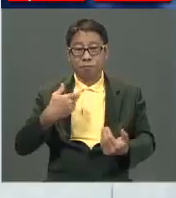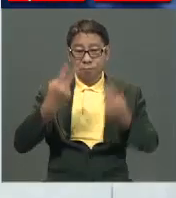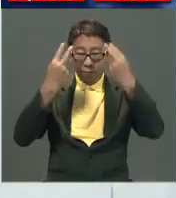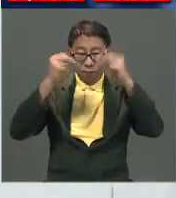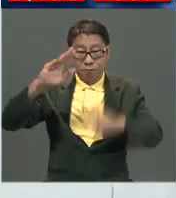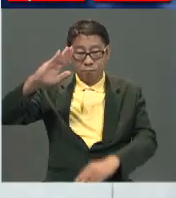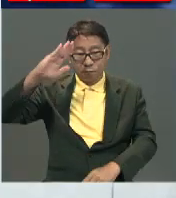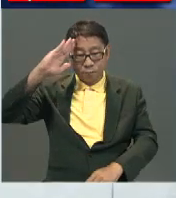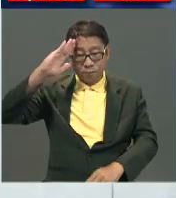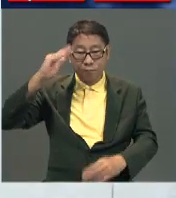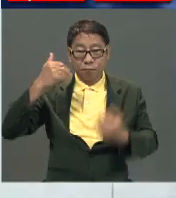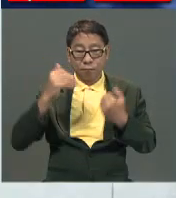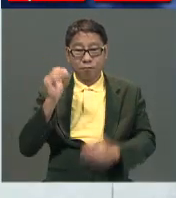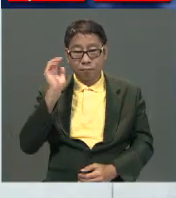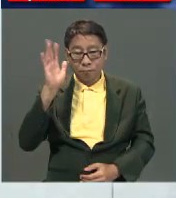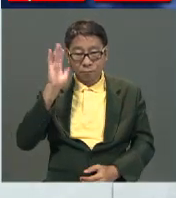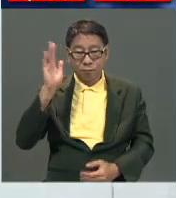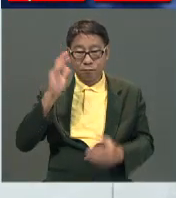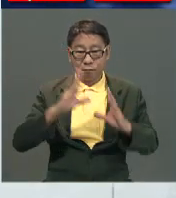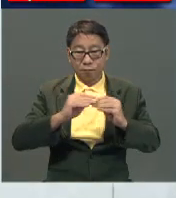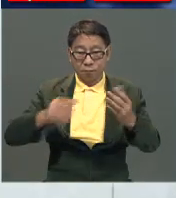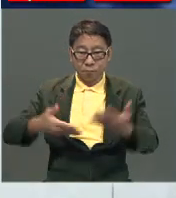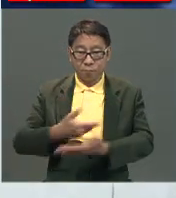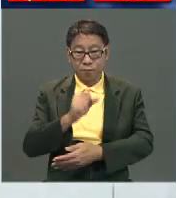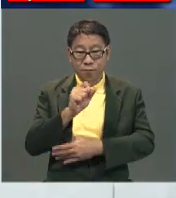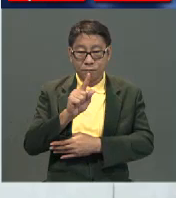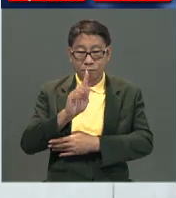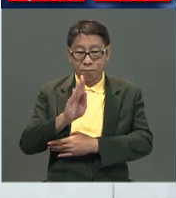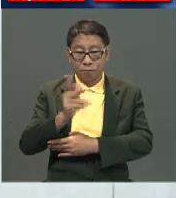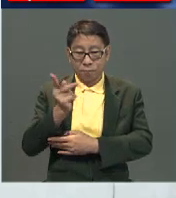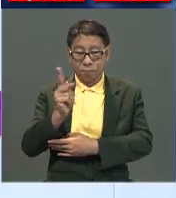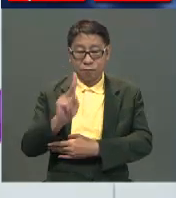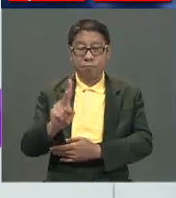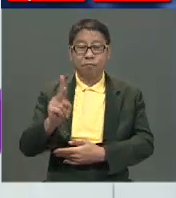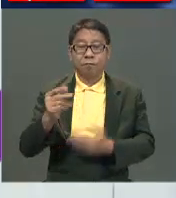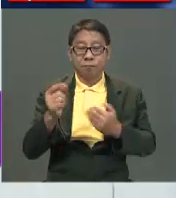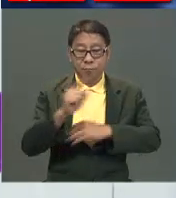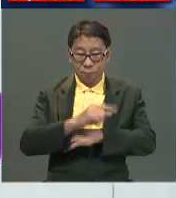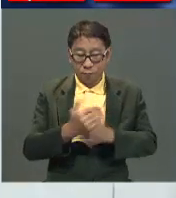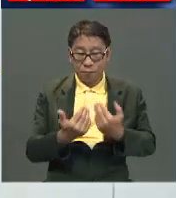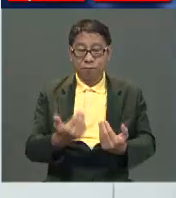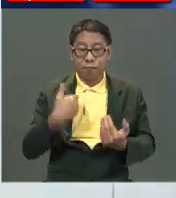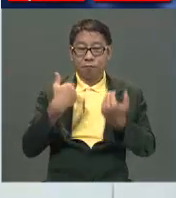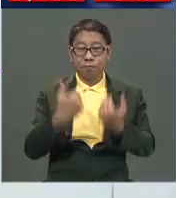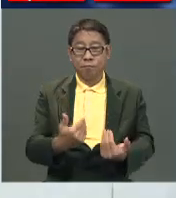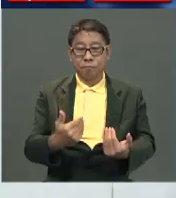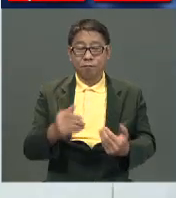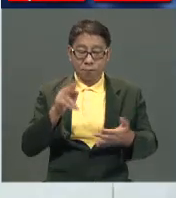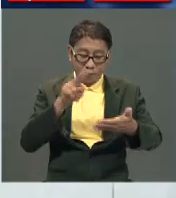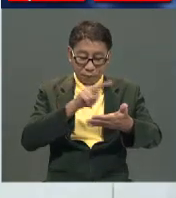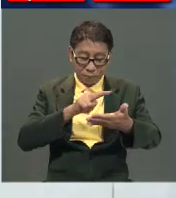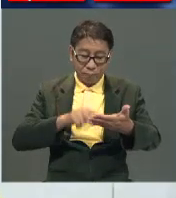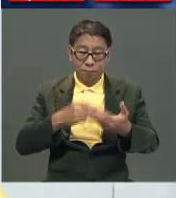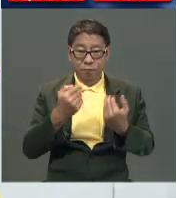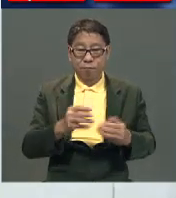พลเอกประยุทธ์จันทร์โอชานายกรัฐมนตรีเปิดเผยว่าในการประชุมศูนย์บริหารสถานการณ์โรคโควิด-19 วันนี้จะมีการพิจ